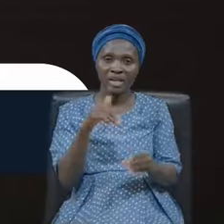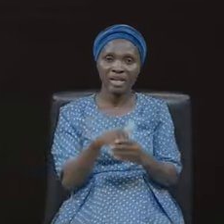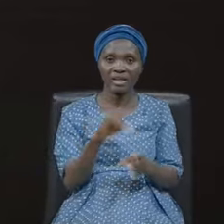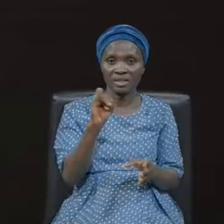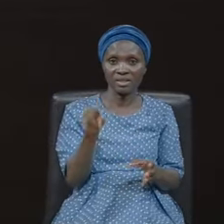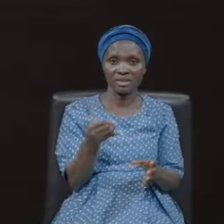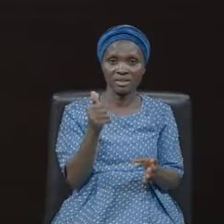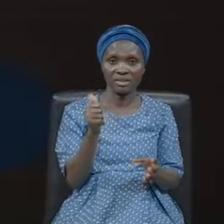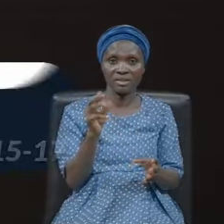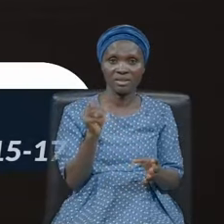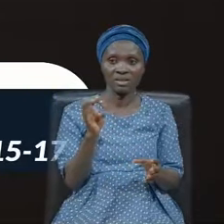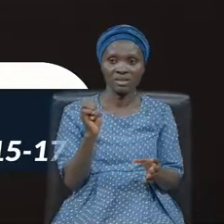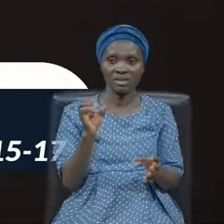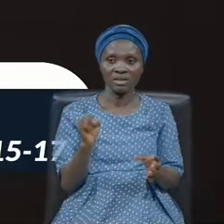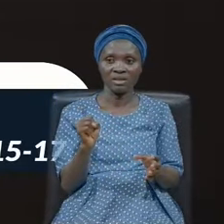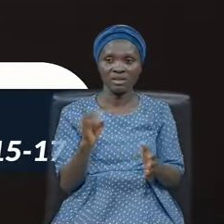nominaux.